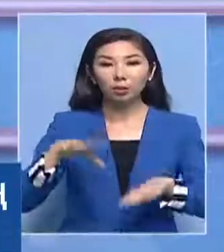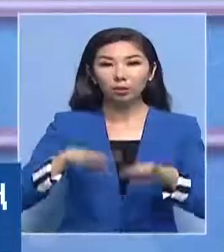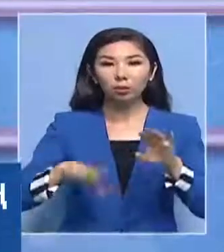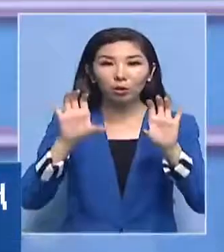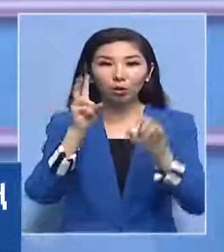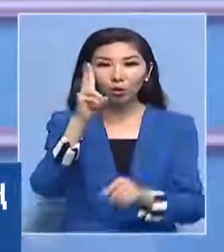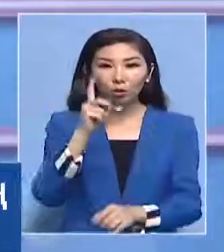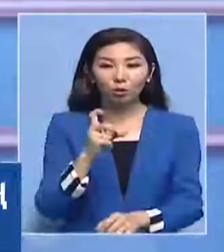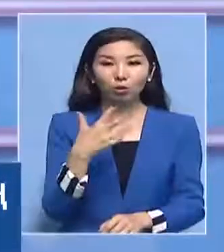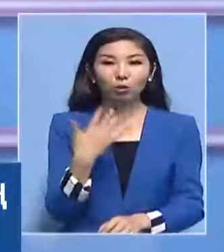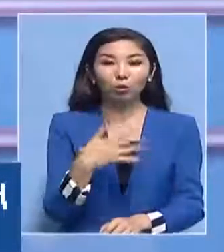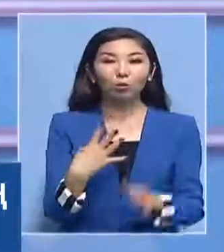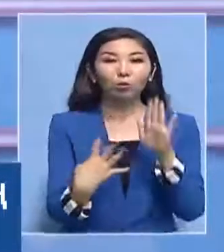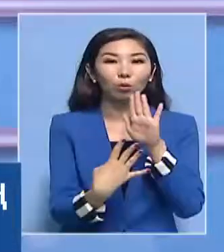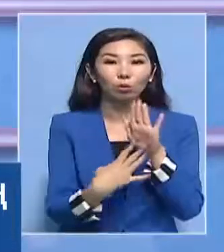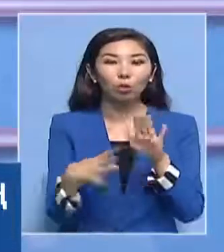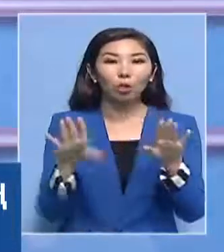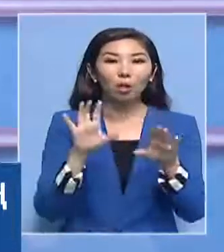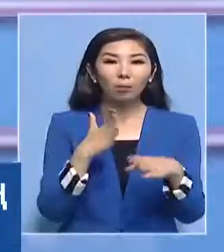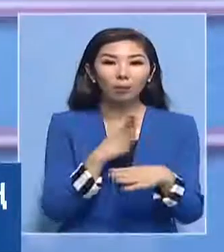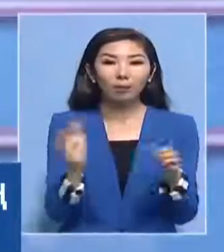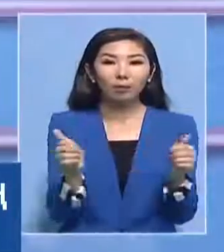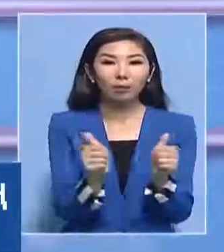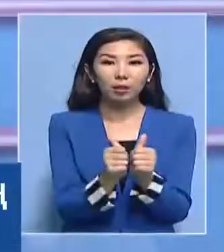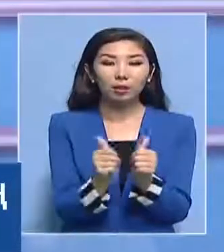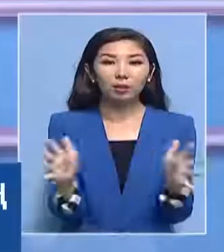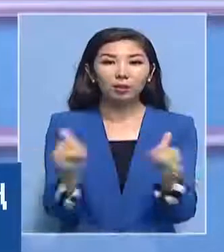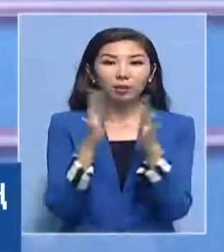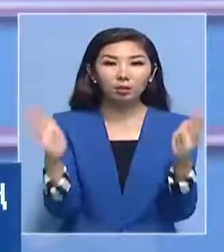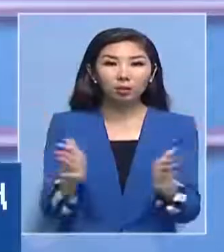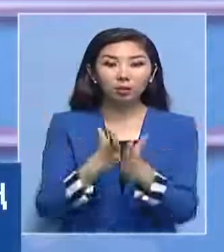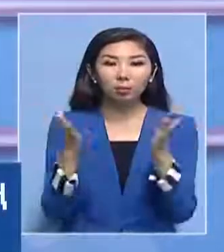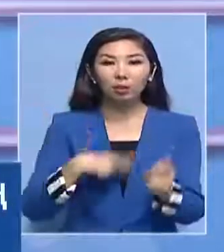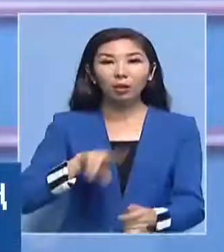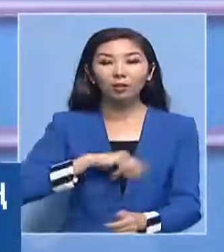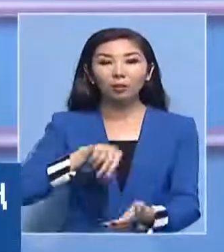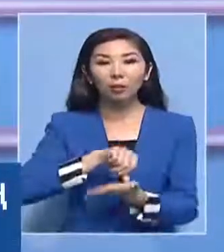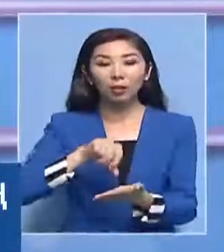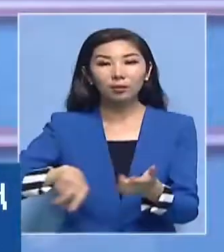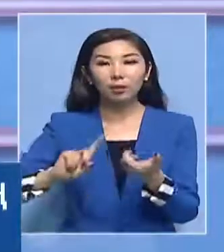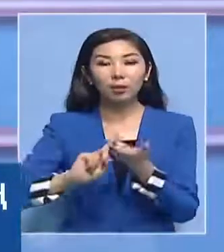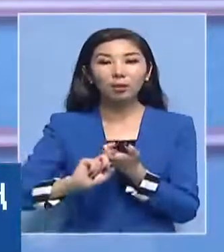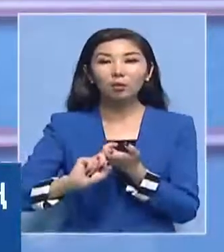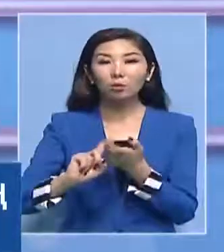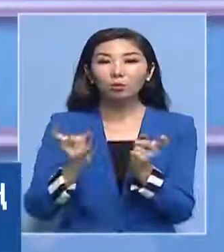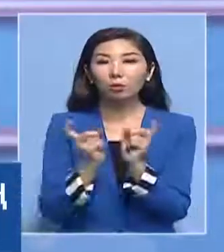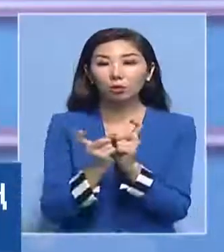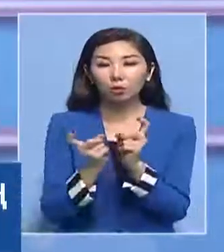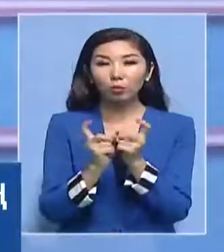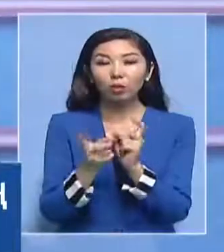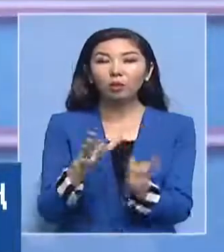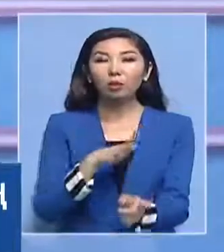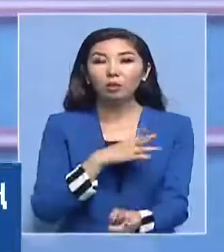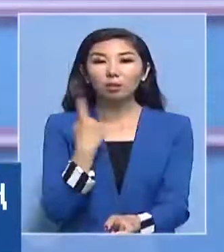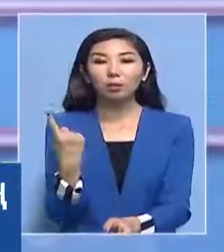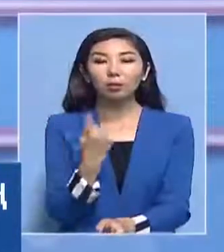кодексінің 159-ші бабына сәйкес тараптармен тең негізде еңбек қатынасына байланысты мәселелер туындаған жағдайда